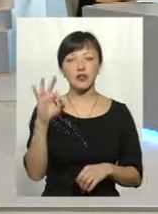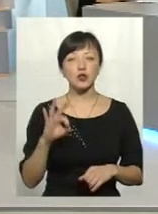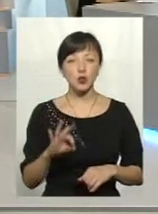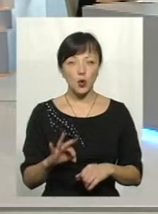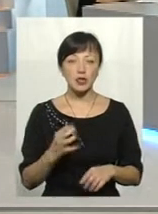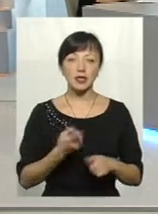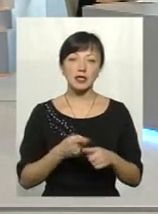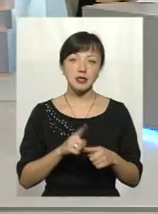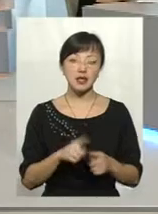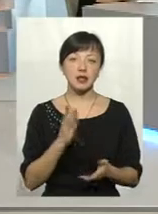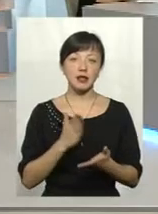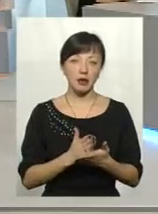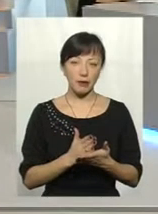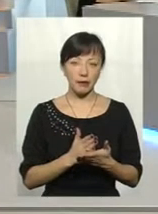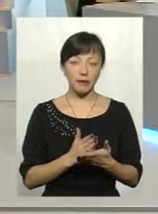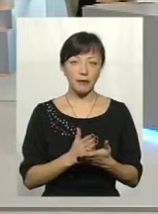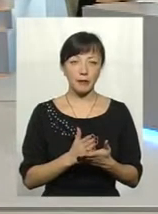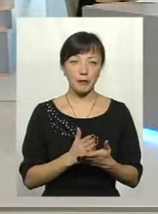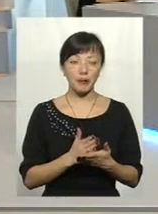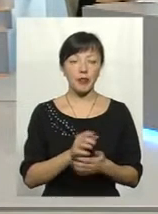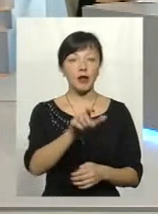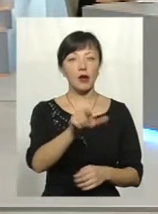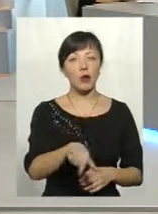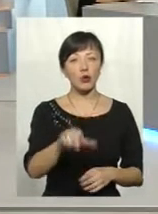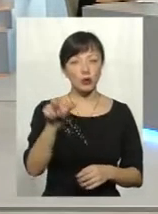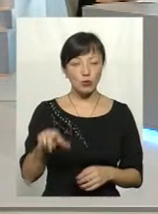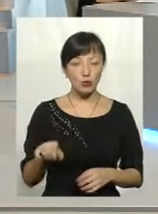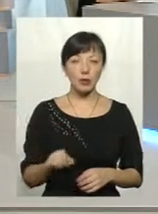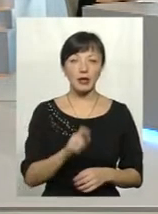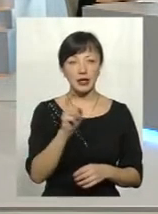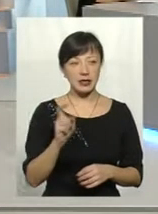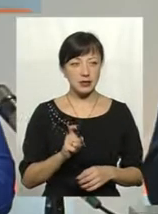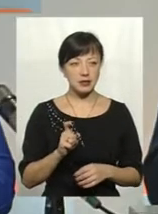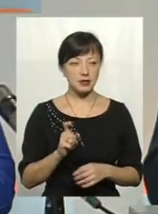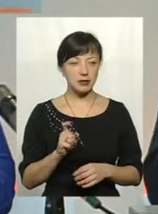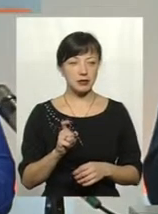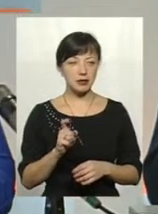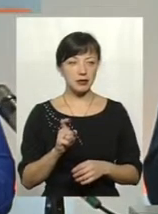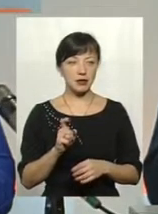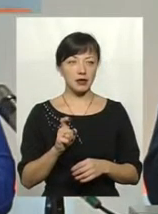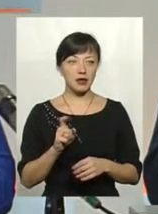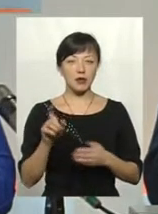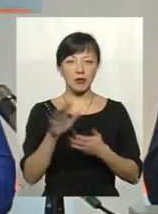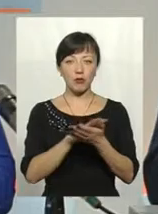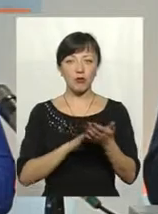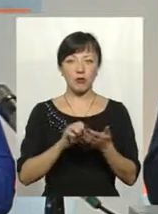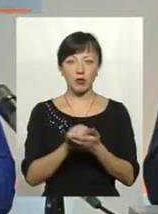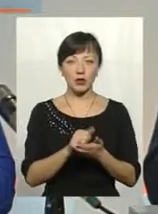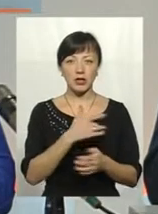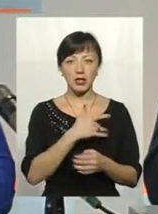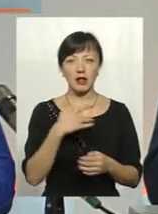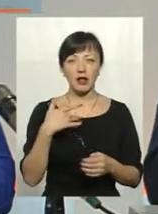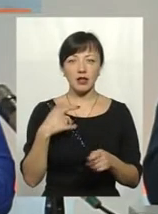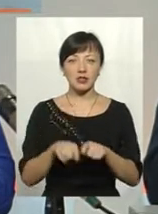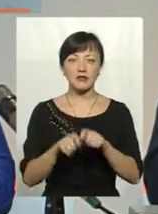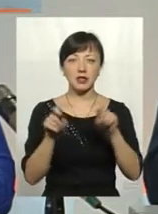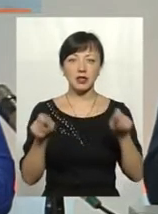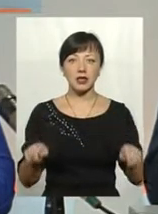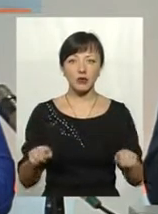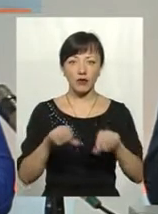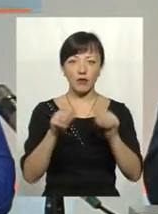53-54% становить особи із деструкцією легень. Тобто, так, як вони назвали, з відкритою